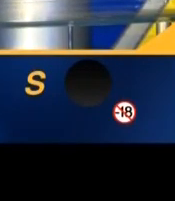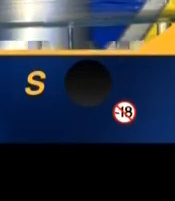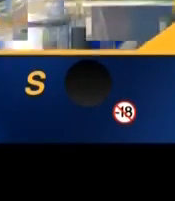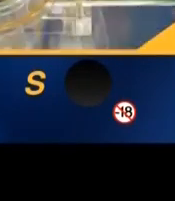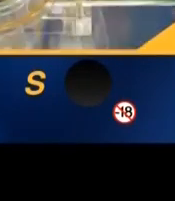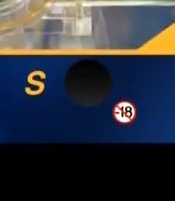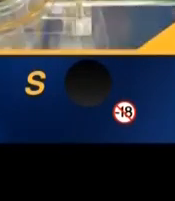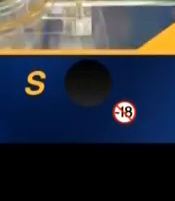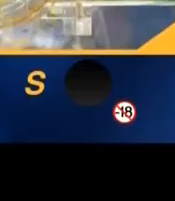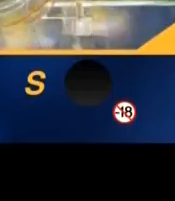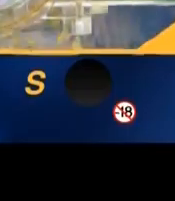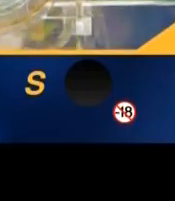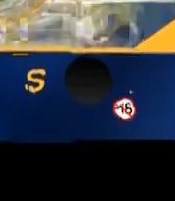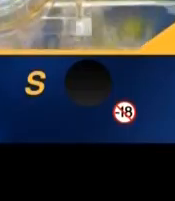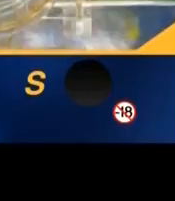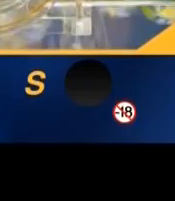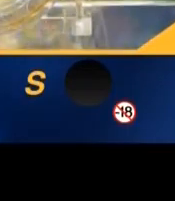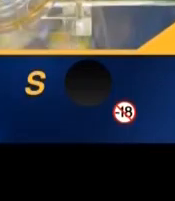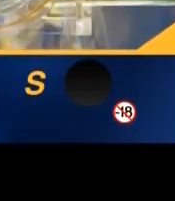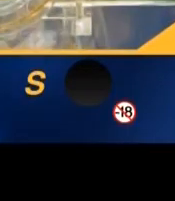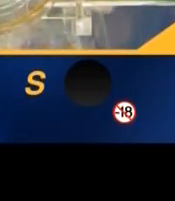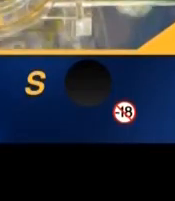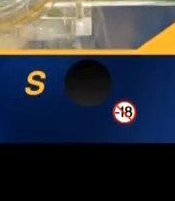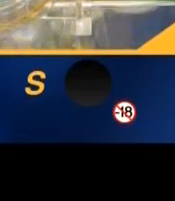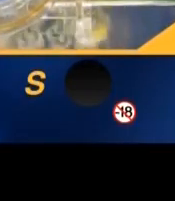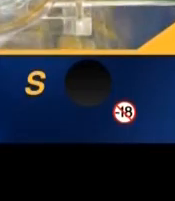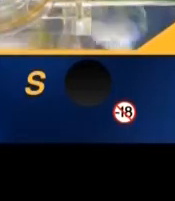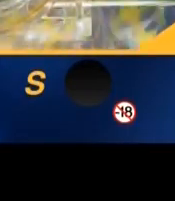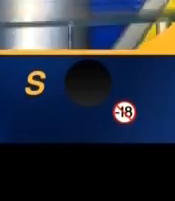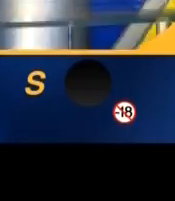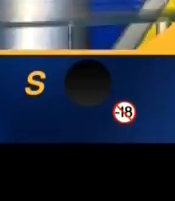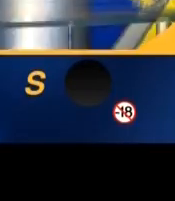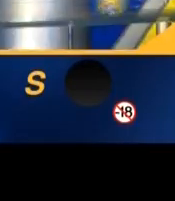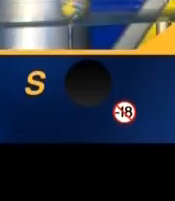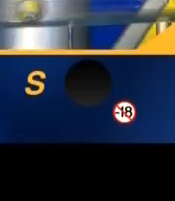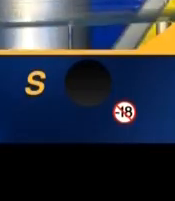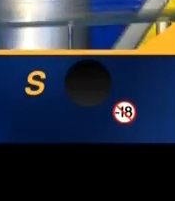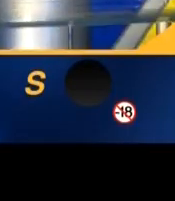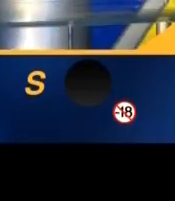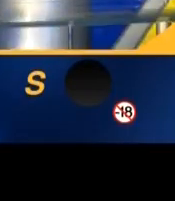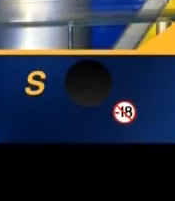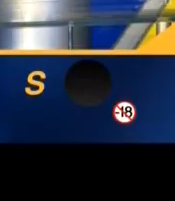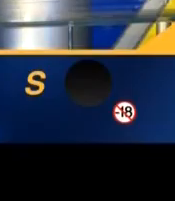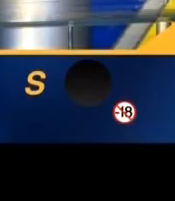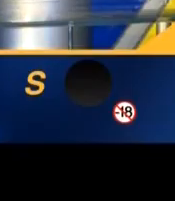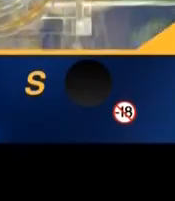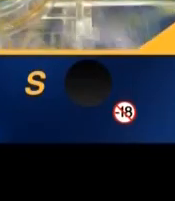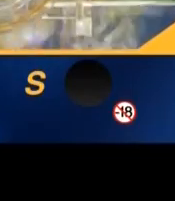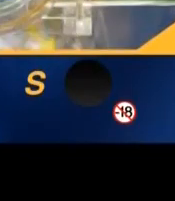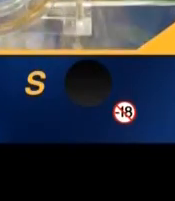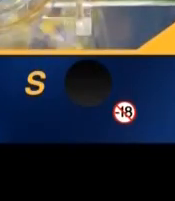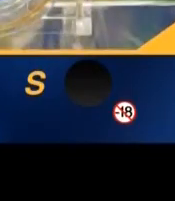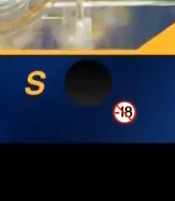Dès que l'autre numéro est accompagné, le deuxième numéro ne tardera pas à sortir. Il est donc là, le 24, et notre deuxième